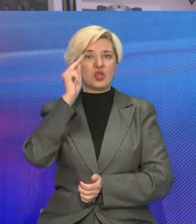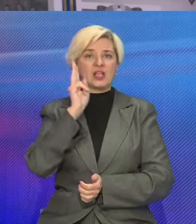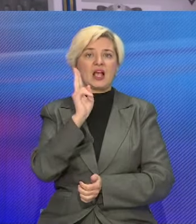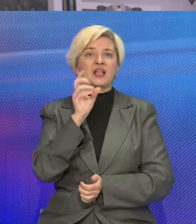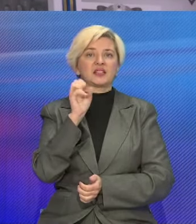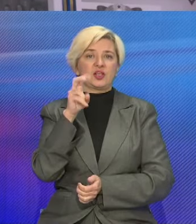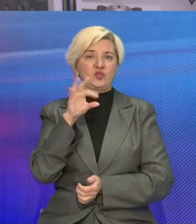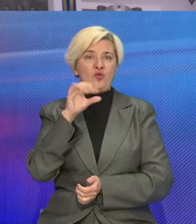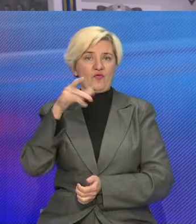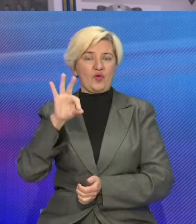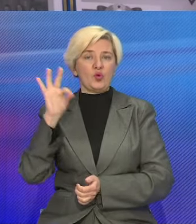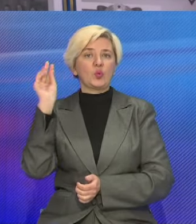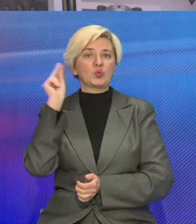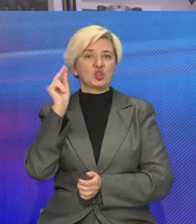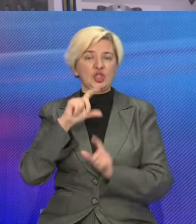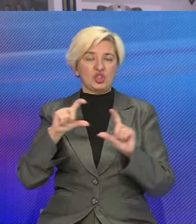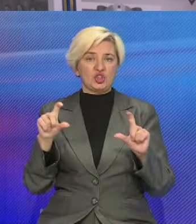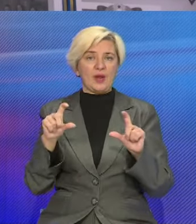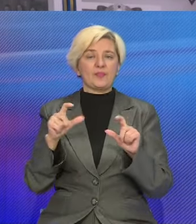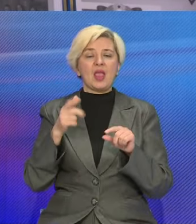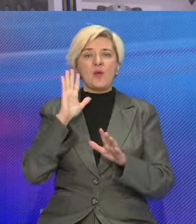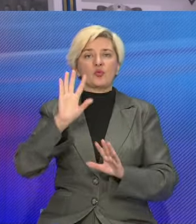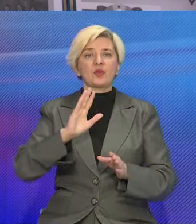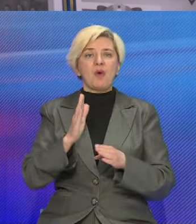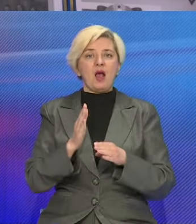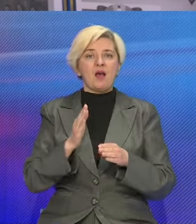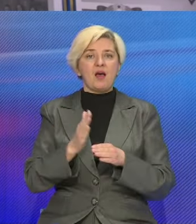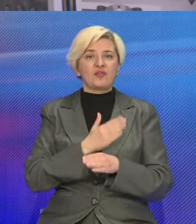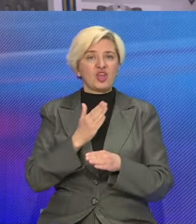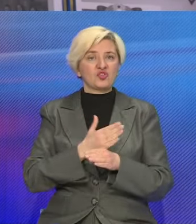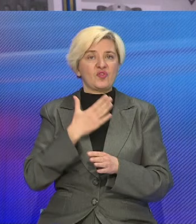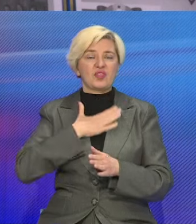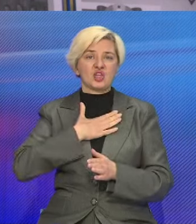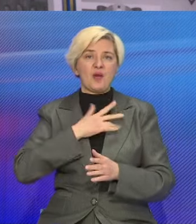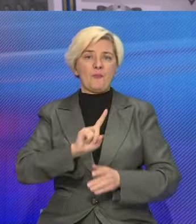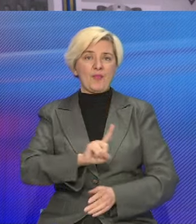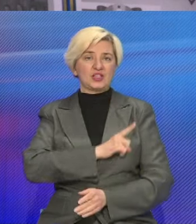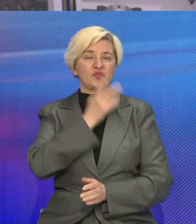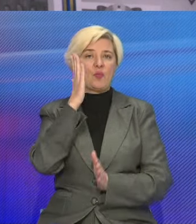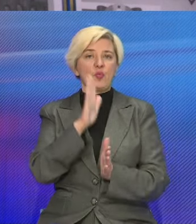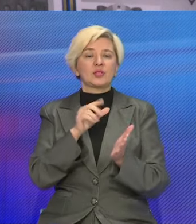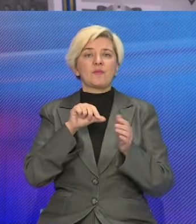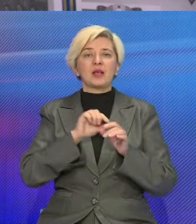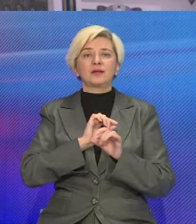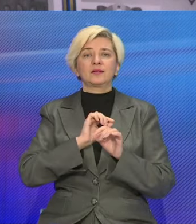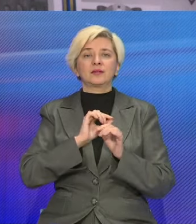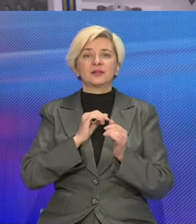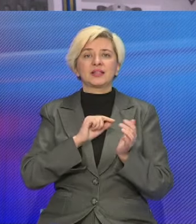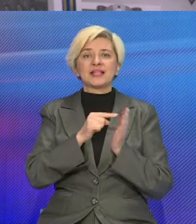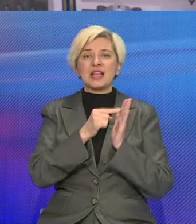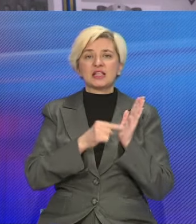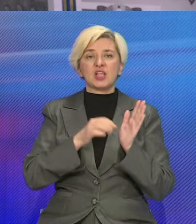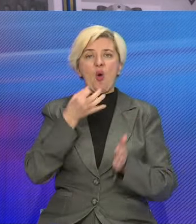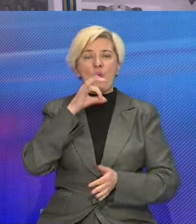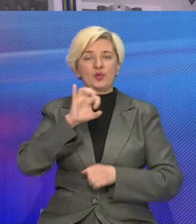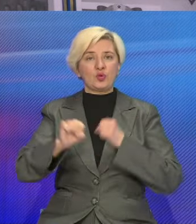оттачивати наше мастерство, будем делиться опытом друг с другом і саме головне це зість будуть общаться